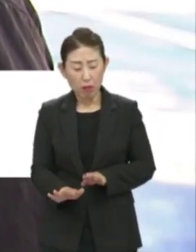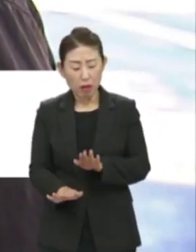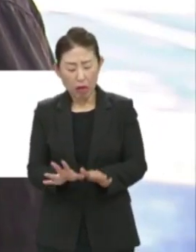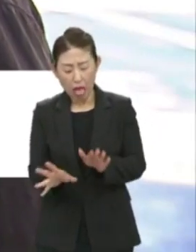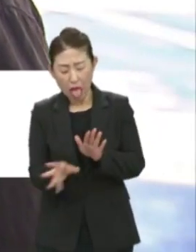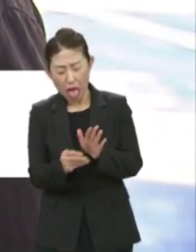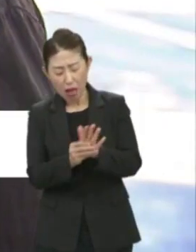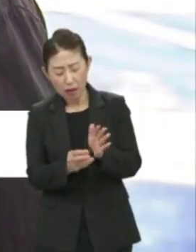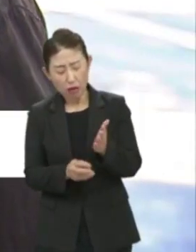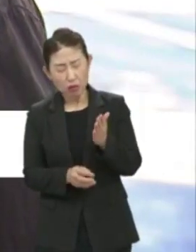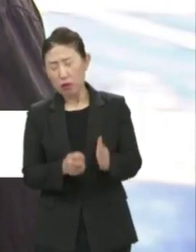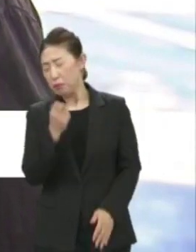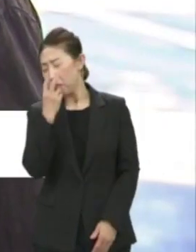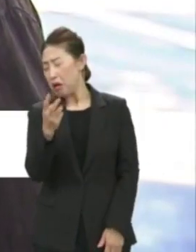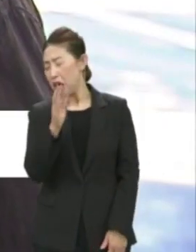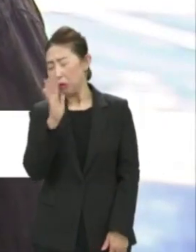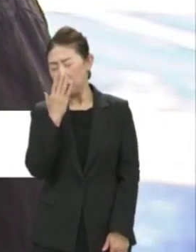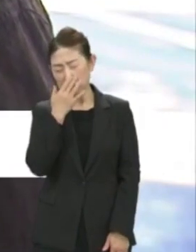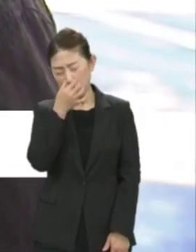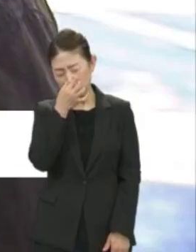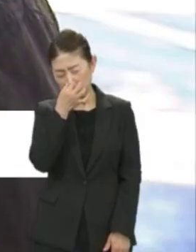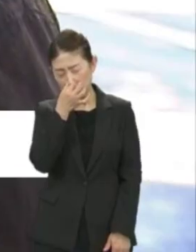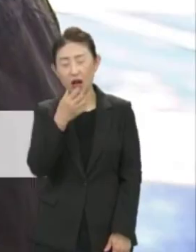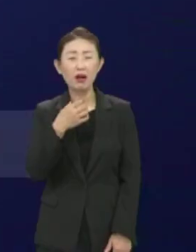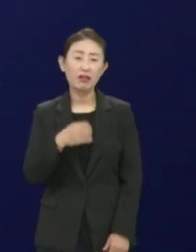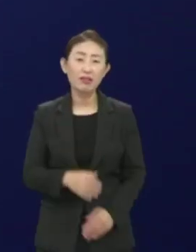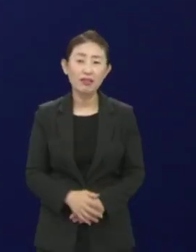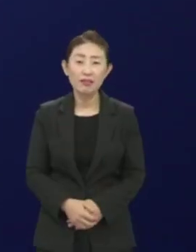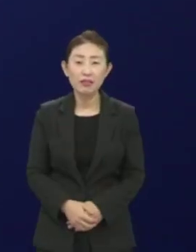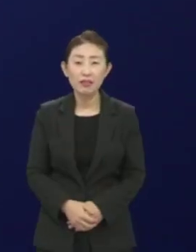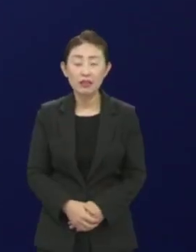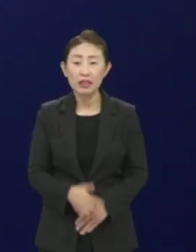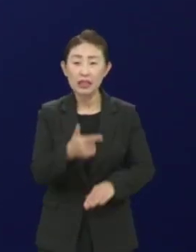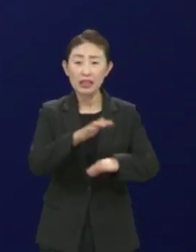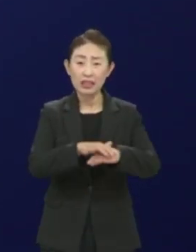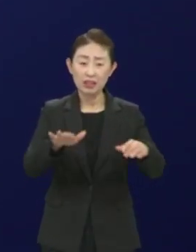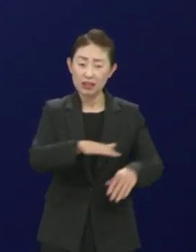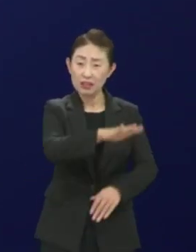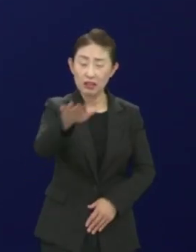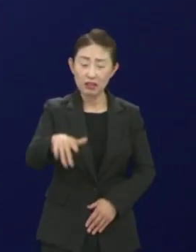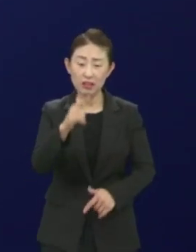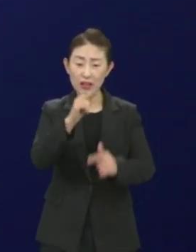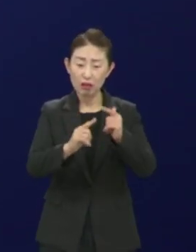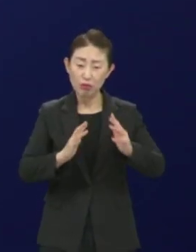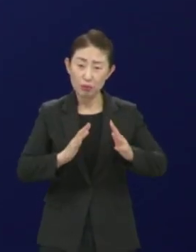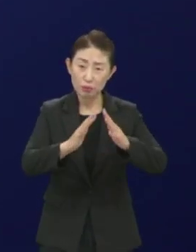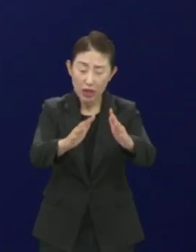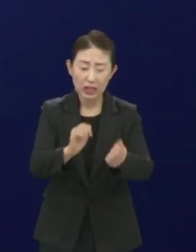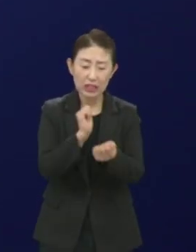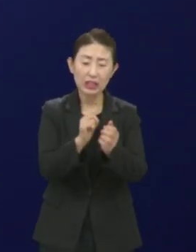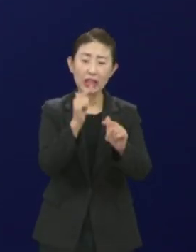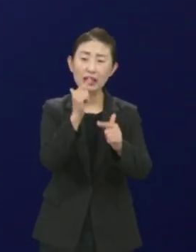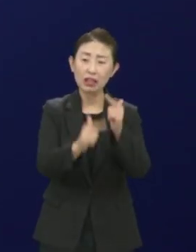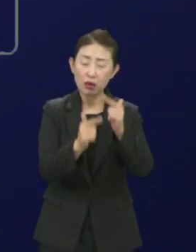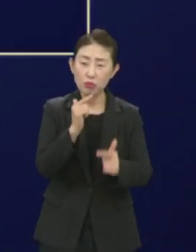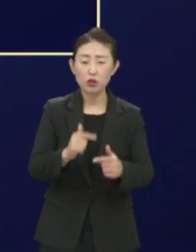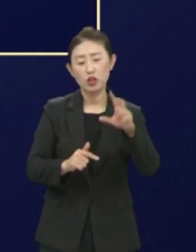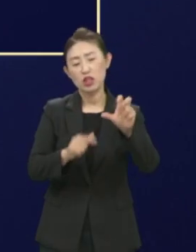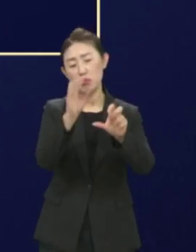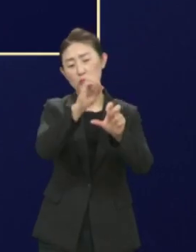신발에 붙으면 냄새가 많이 나니까 좀 그런 게 있어요. 대전시 전체 가로수 중 은행나무는